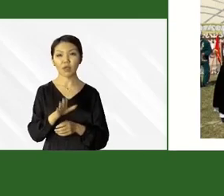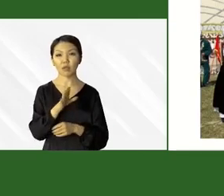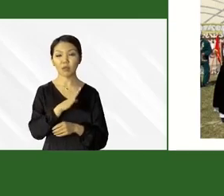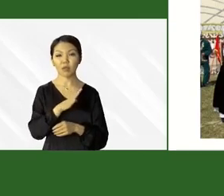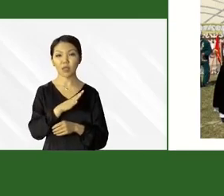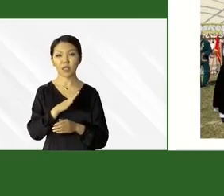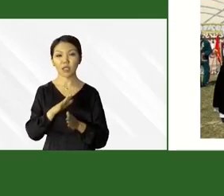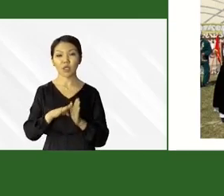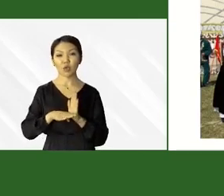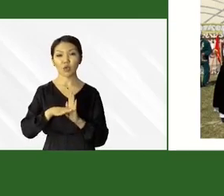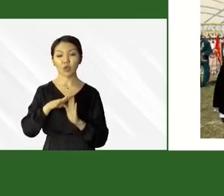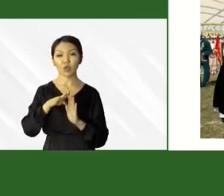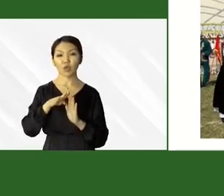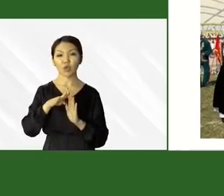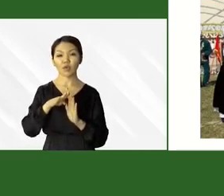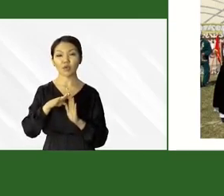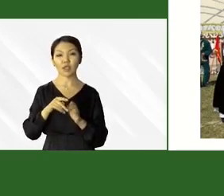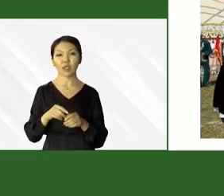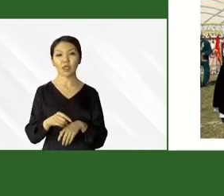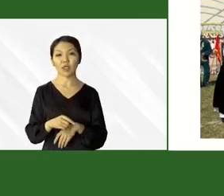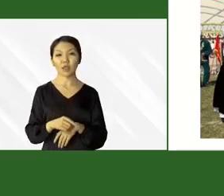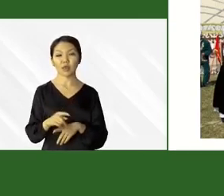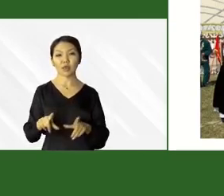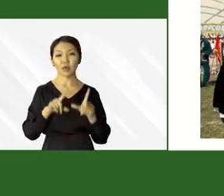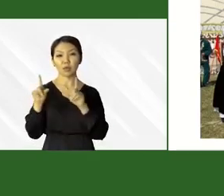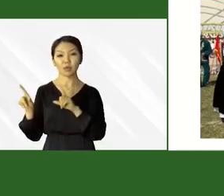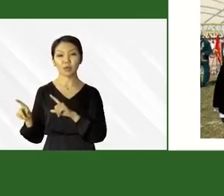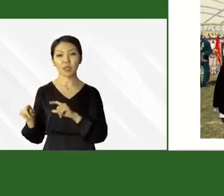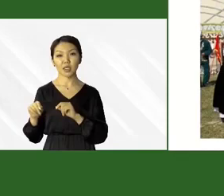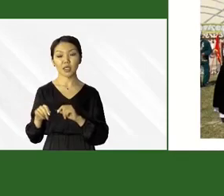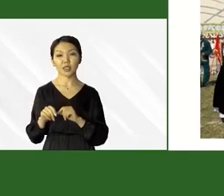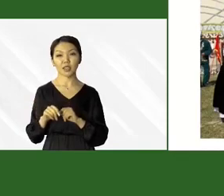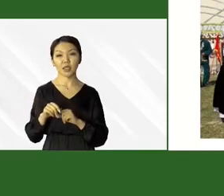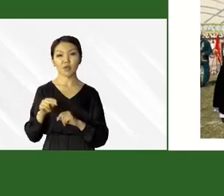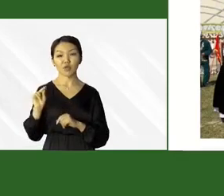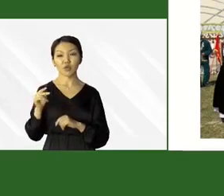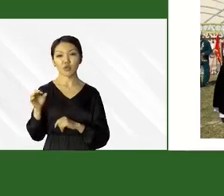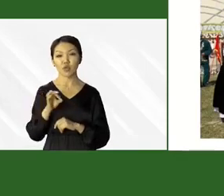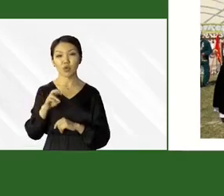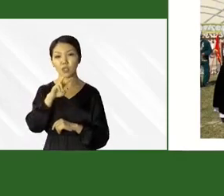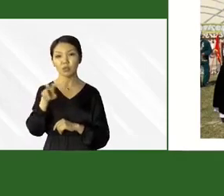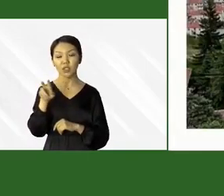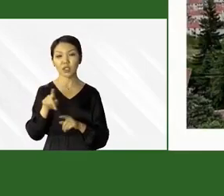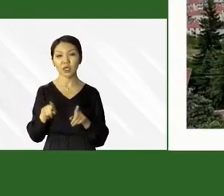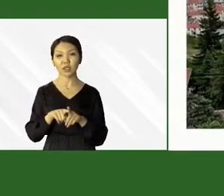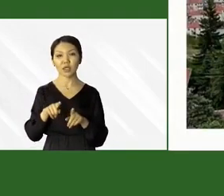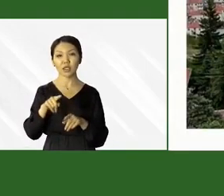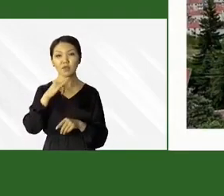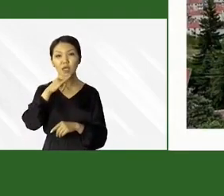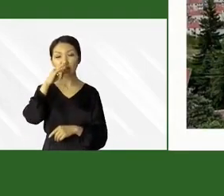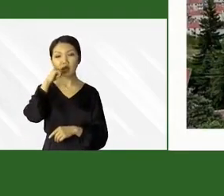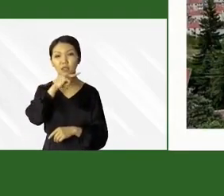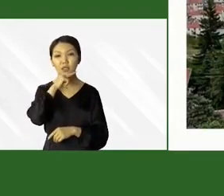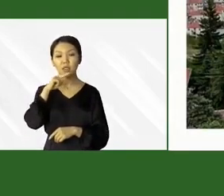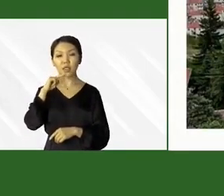уровень экономической эмиграции в город Бишкек, Чуйскую область, а также в Казахстан и Россию. По